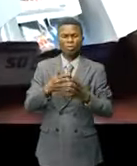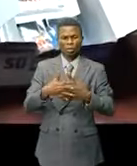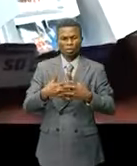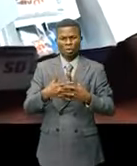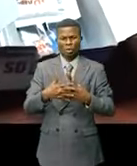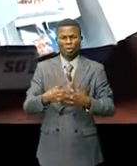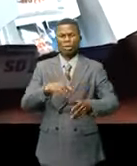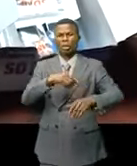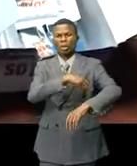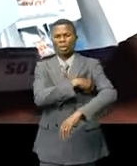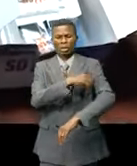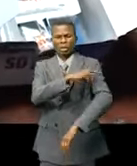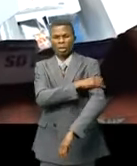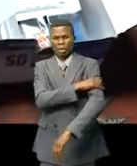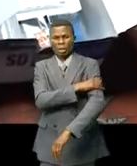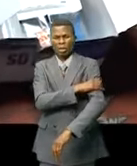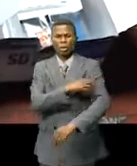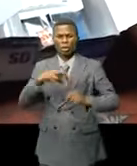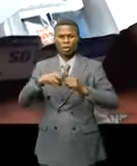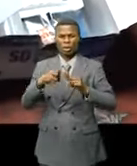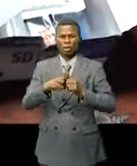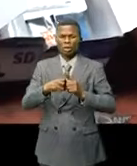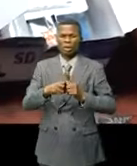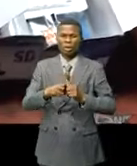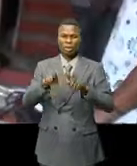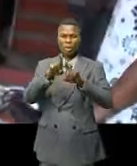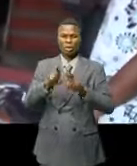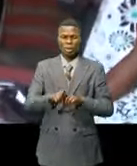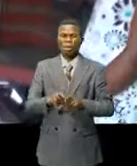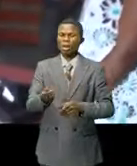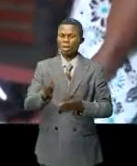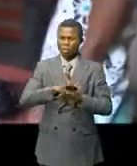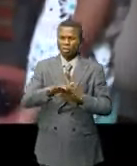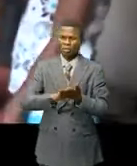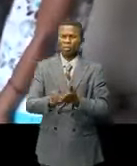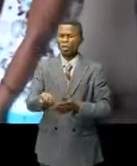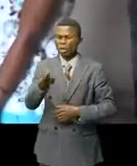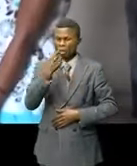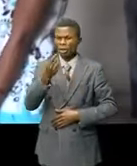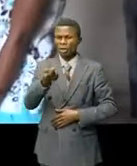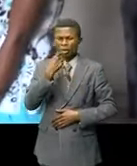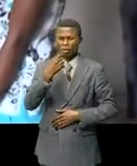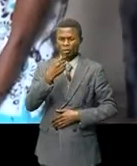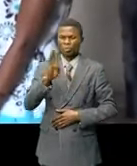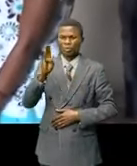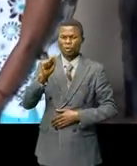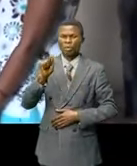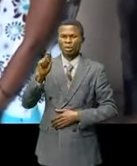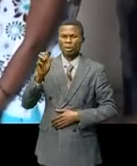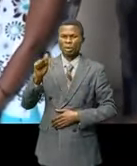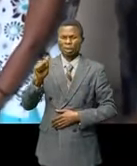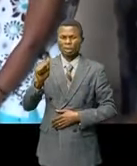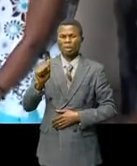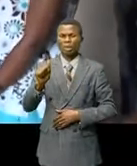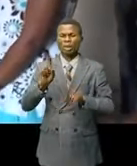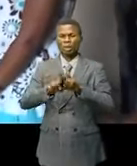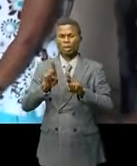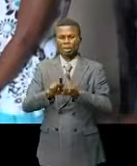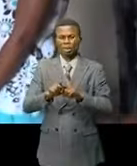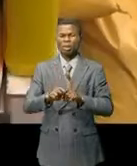de tensiomètre électronique, thermoflash, de l'alcool, paracétamol, bétadine, perdolan et